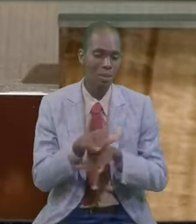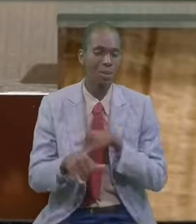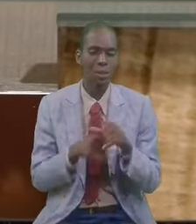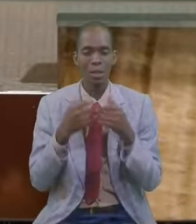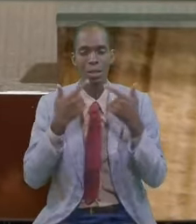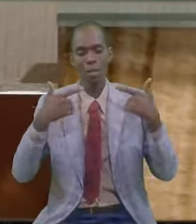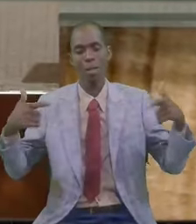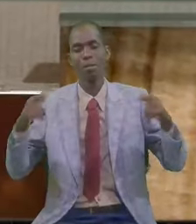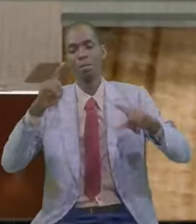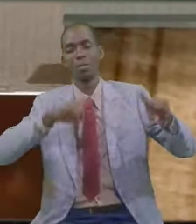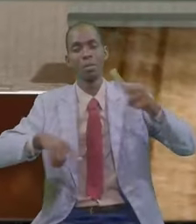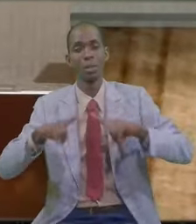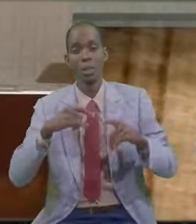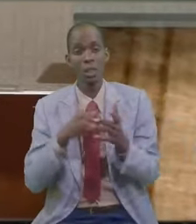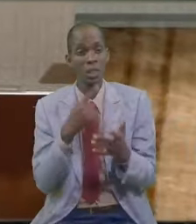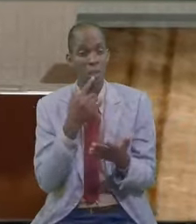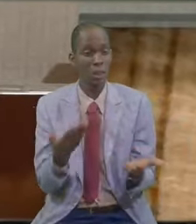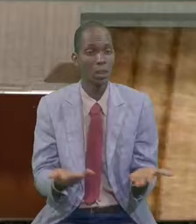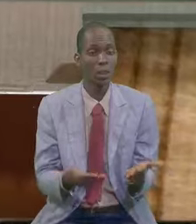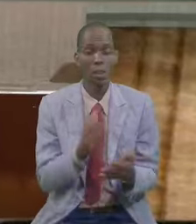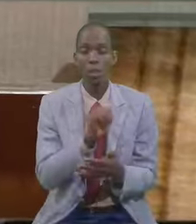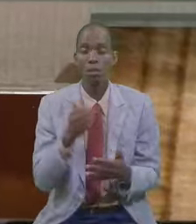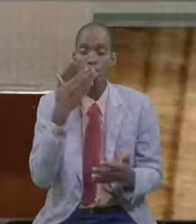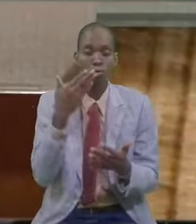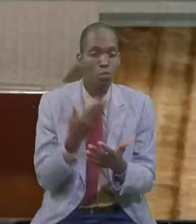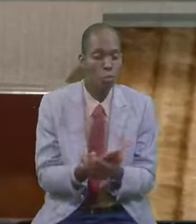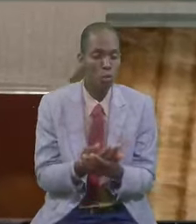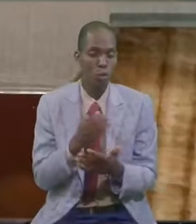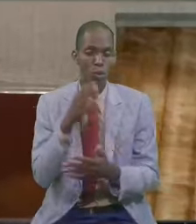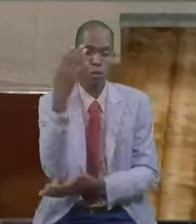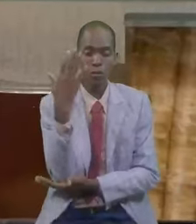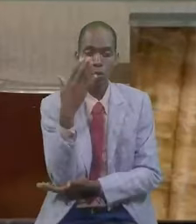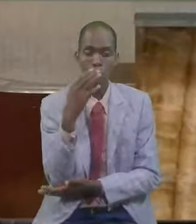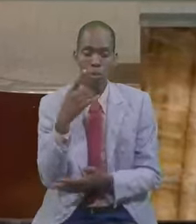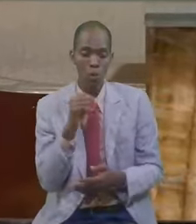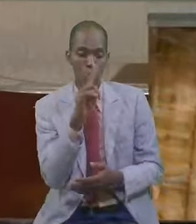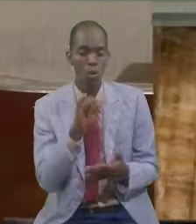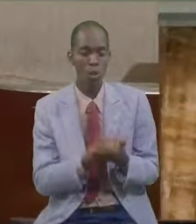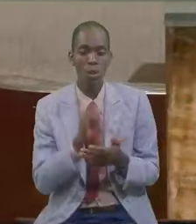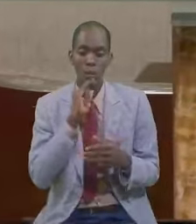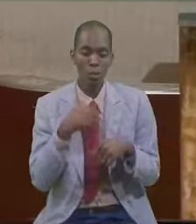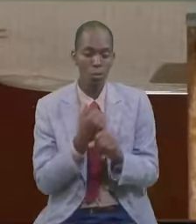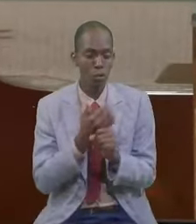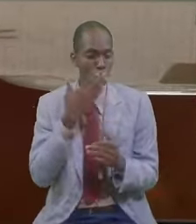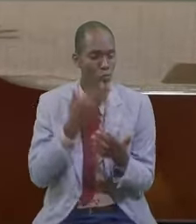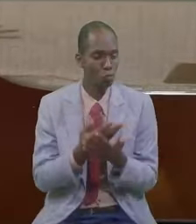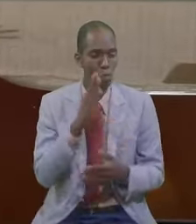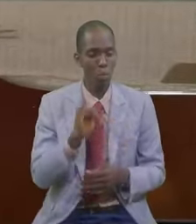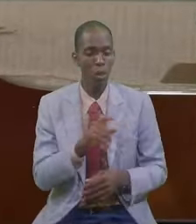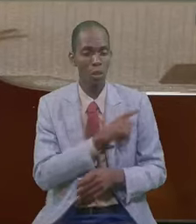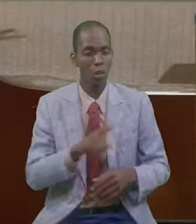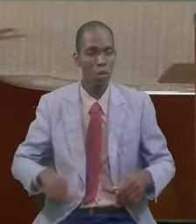paroles séduisantes. Un bon arbre, celui qui est rendu bon par le Seigneur, ne